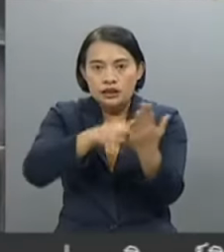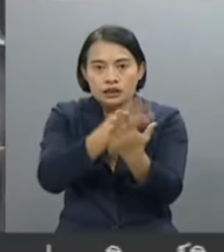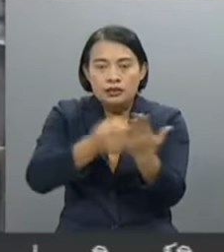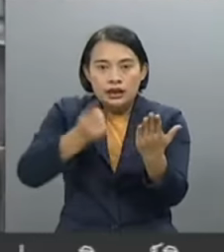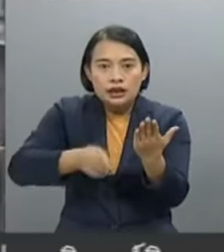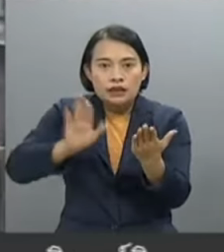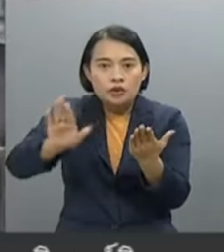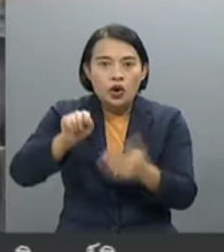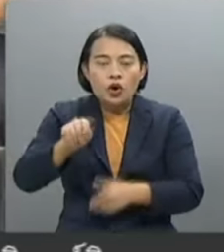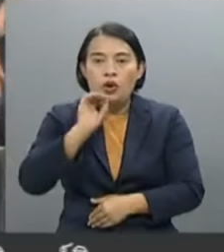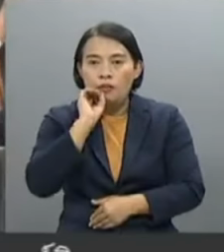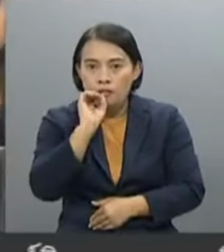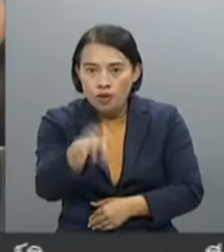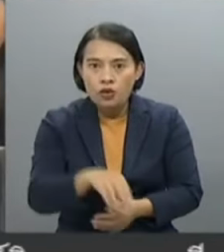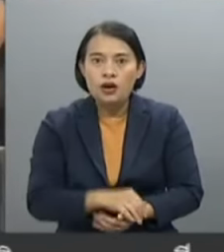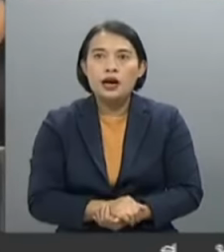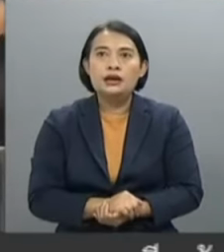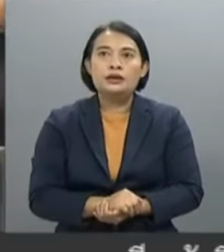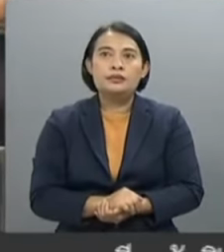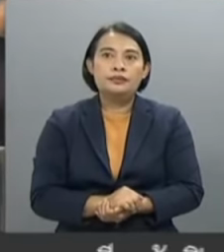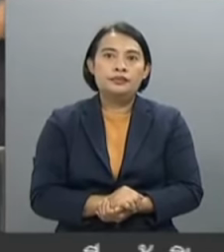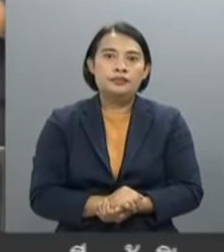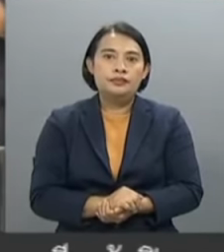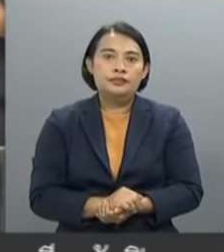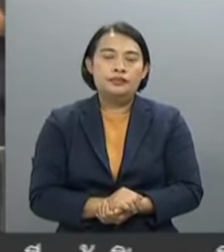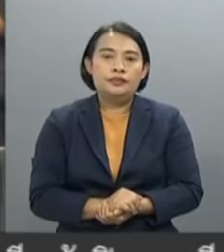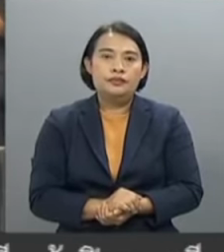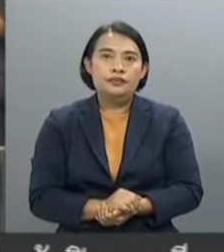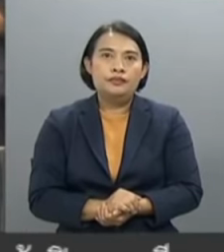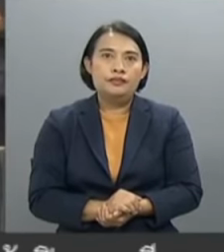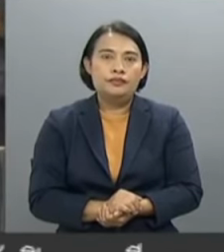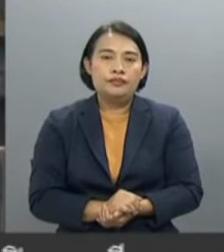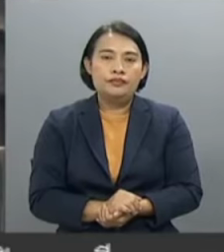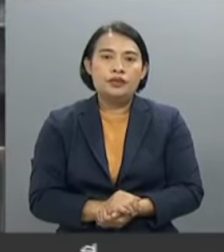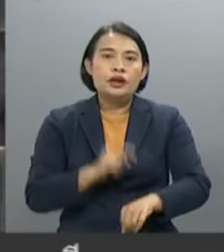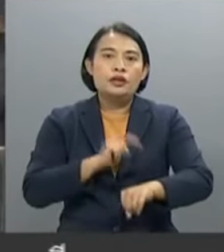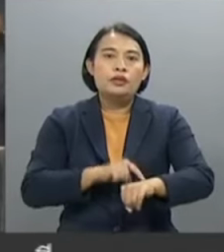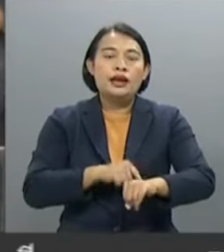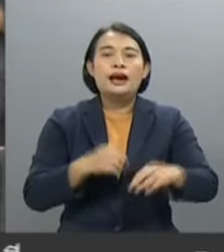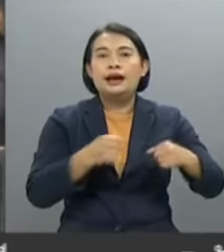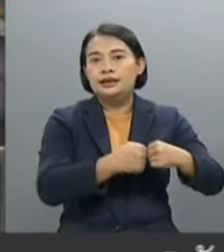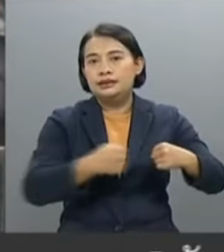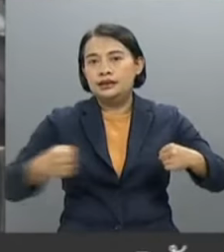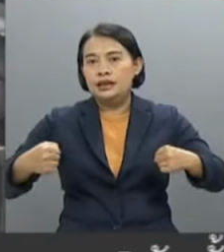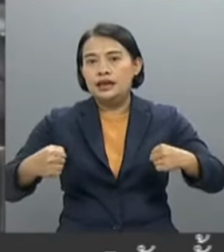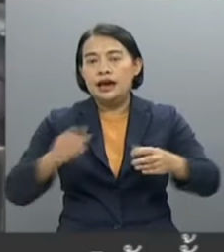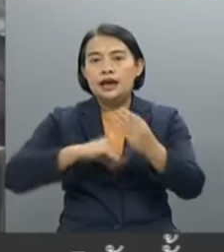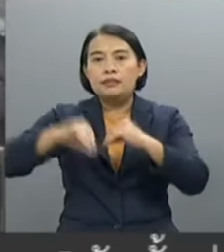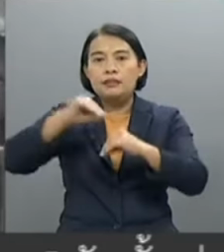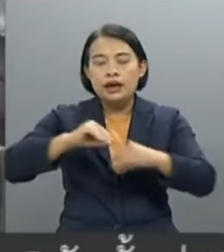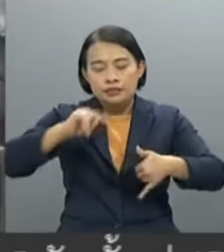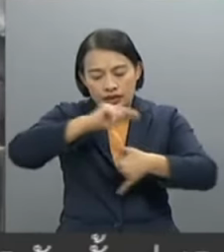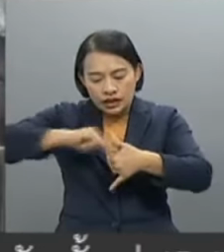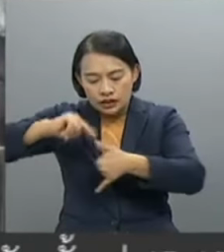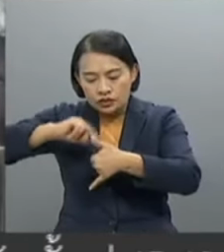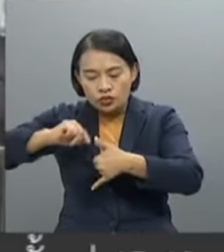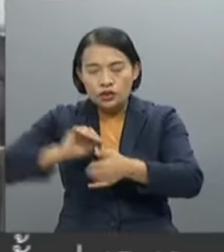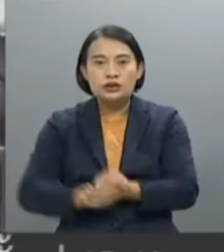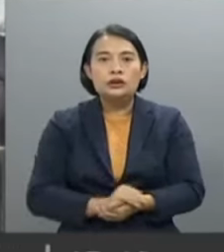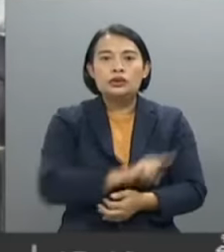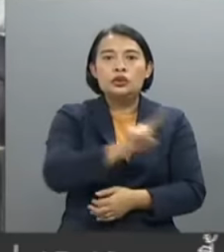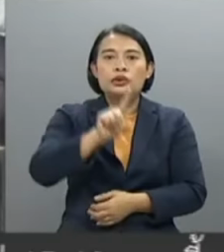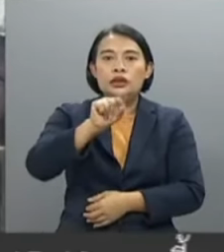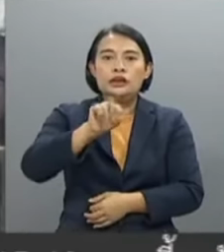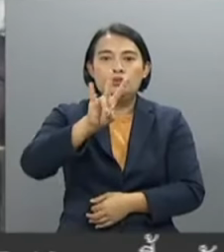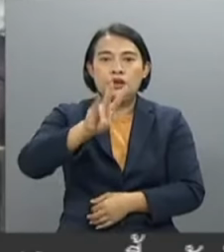ว่าเป็นที่แน่ชัดแล้วว่าจะมีการขยายระยะเวลาการตรวจหาเชื้อโควิดออกไปจนถึงวันที่27กรกฎาคมนี้